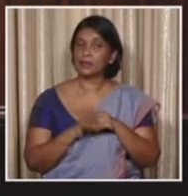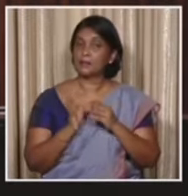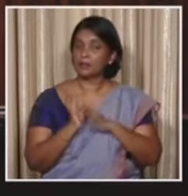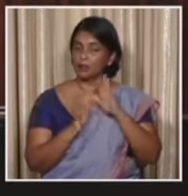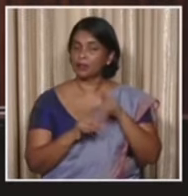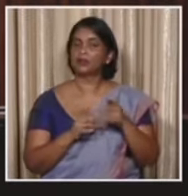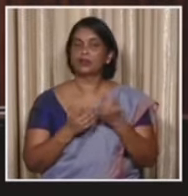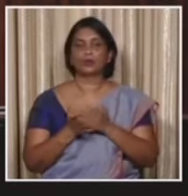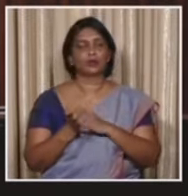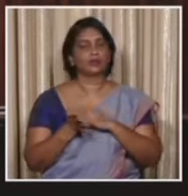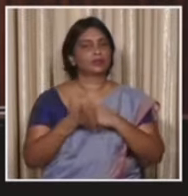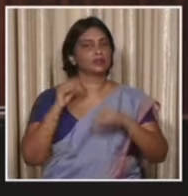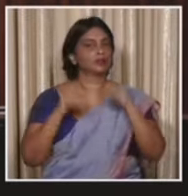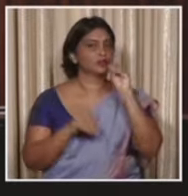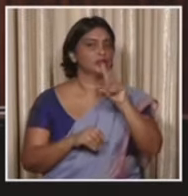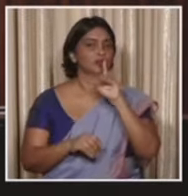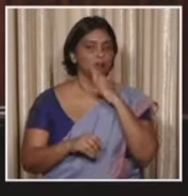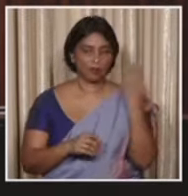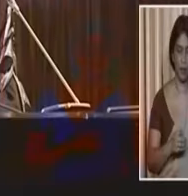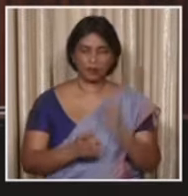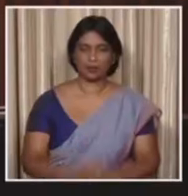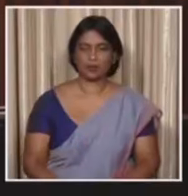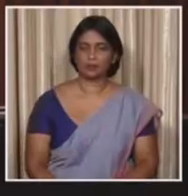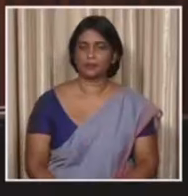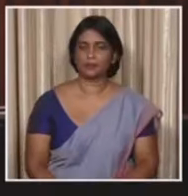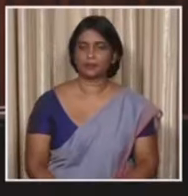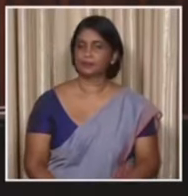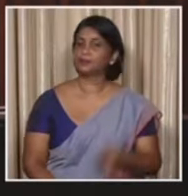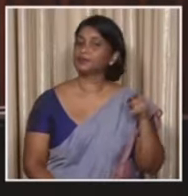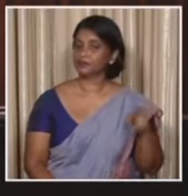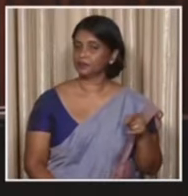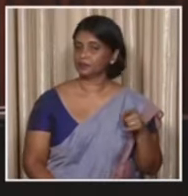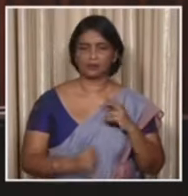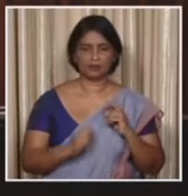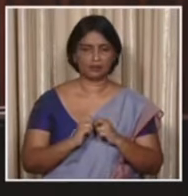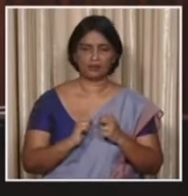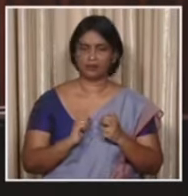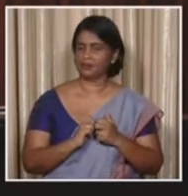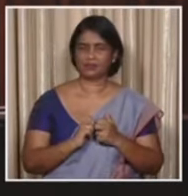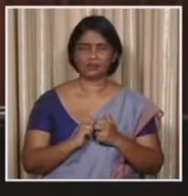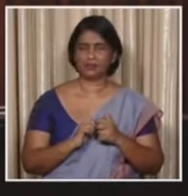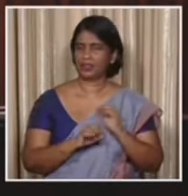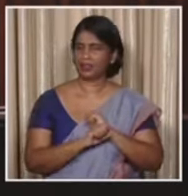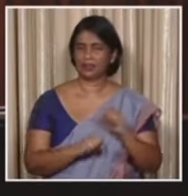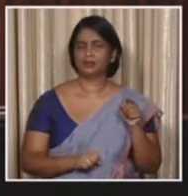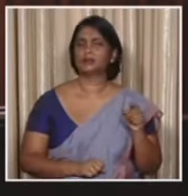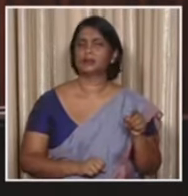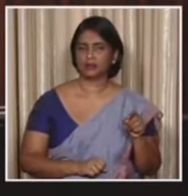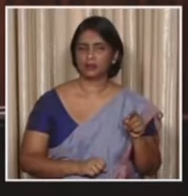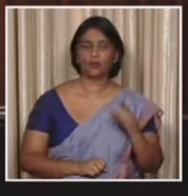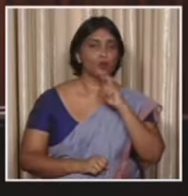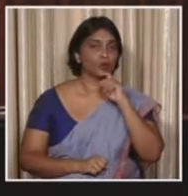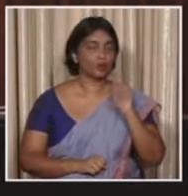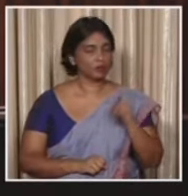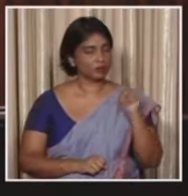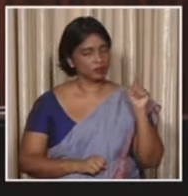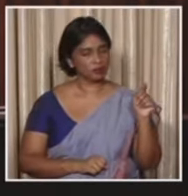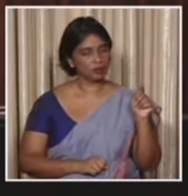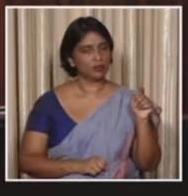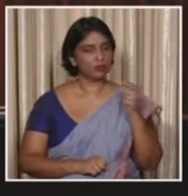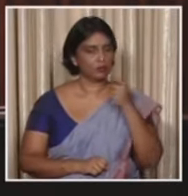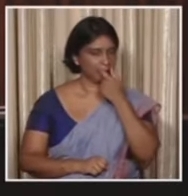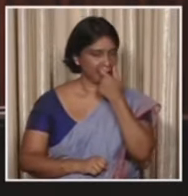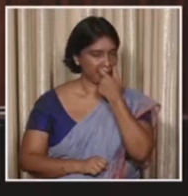හරි, ඔබතුමාලා මොන විදිහට විග්‍රහ කරත් මෙතන කිසිම අවුලක් ප්‍රාදිනයක් උනේ නැහැ. සුප්‍රීම් උසාවිය